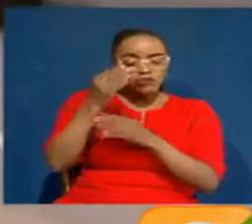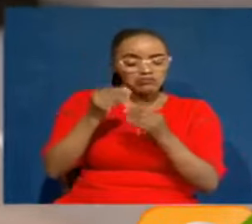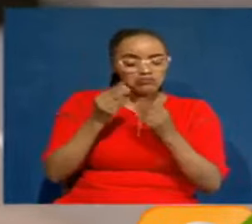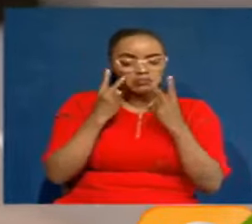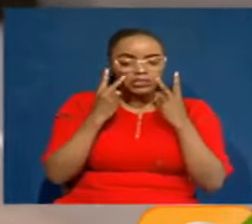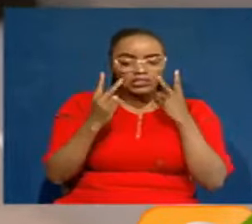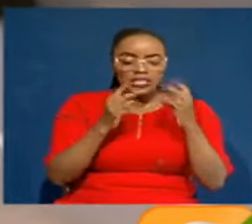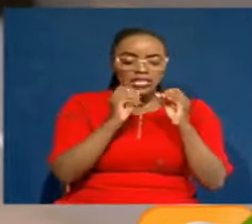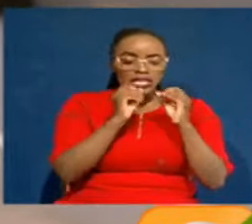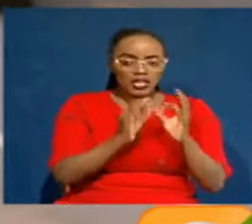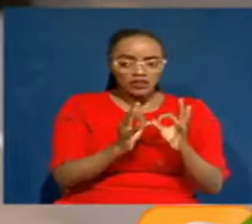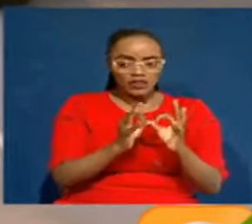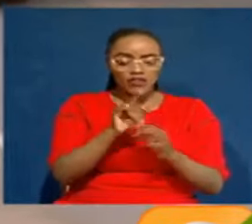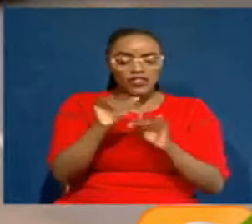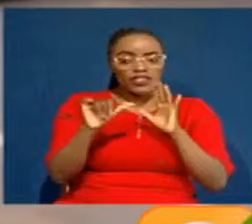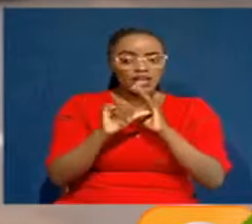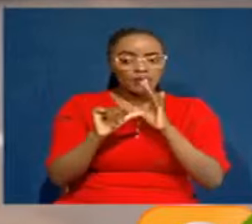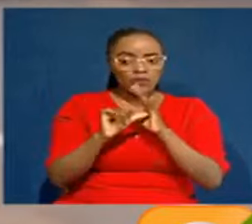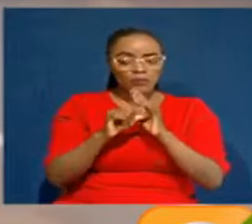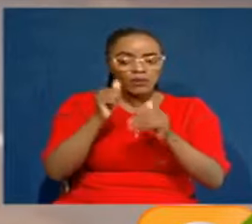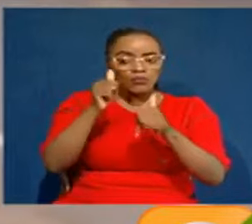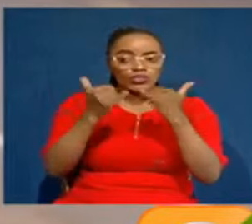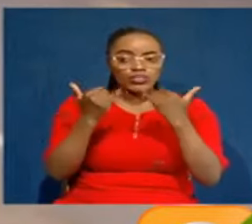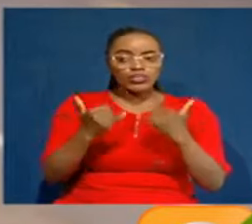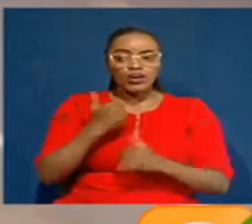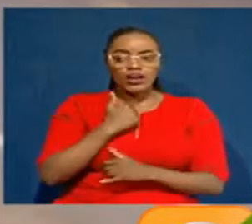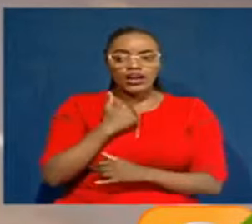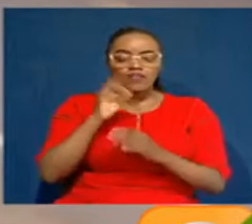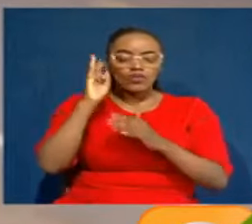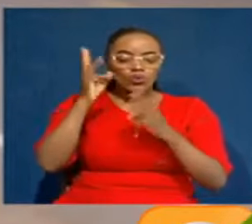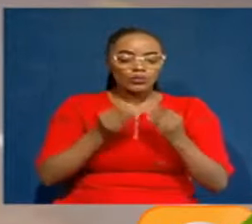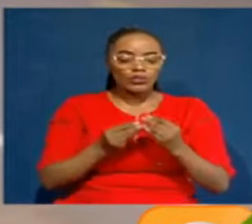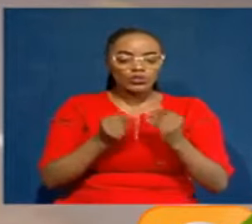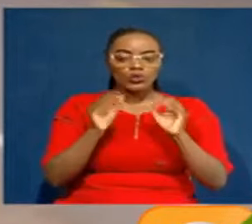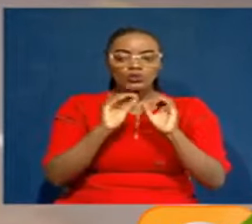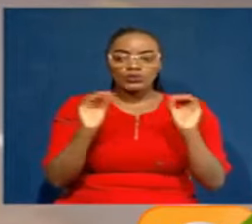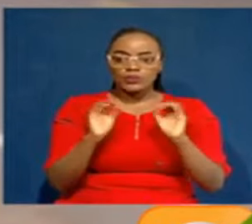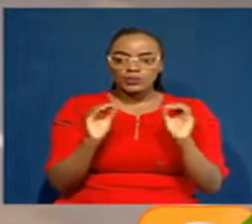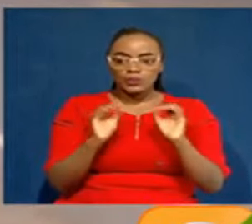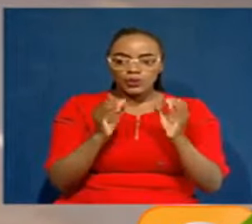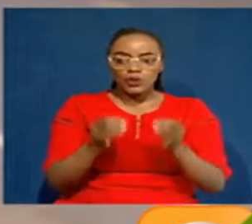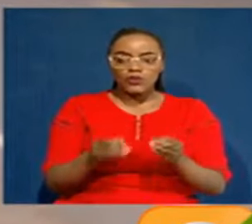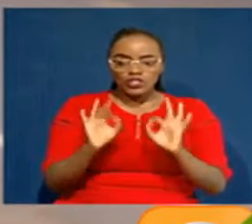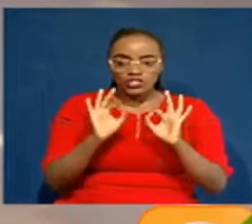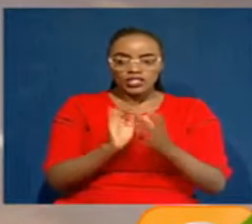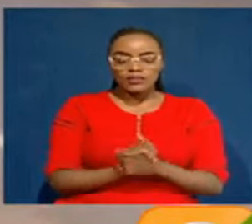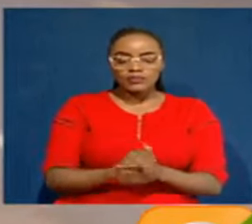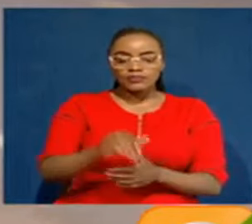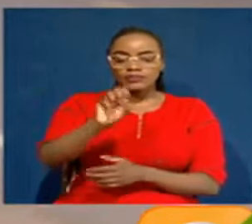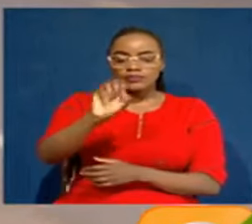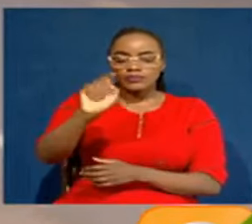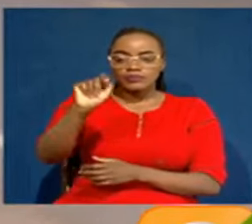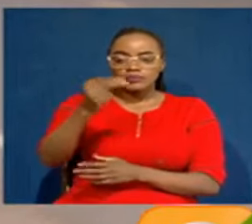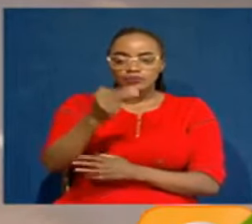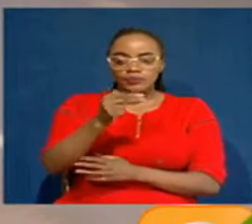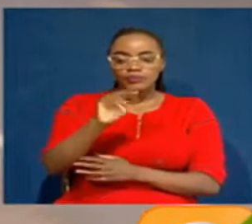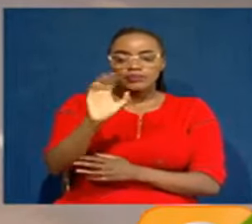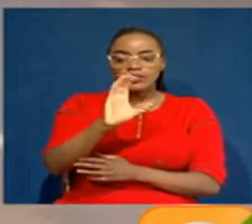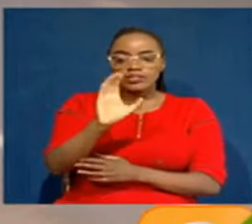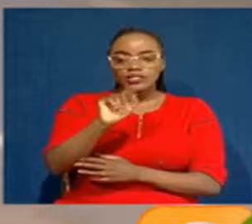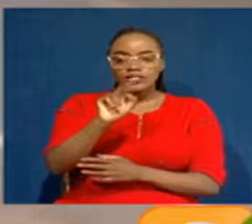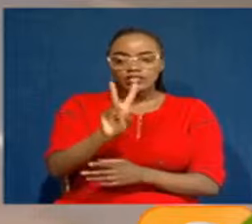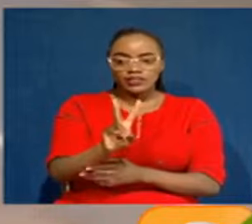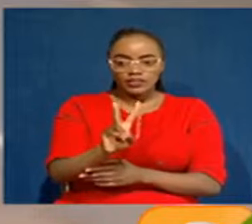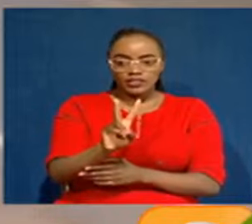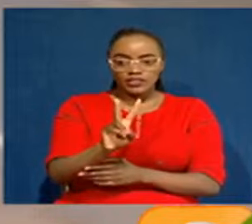ukashuhudiwa iwapo tatizo lililopo halitasuluhishwa rasmi. Seth Olale, runinga ya